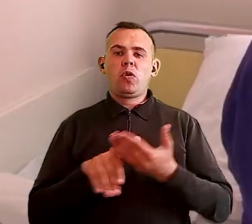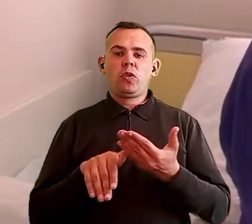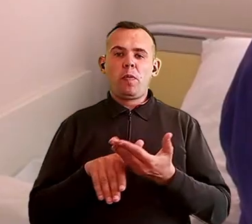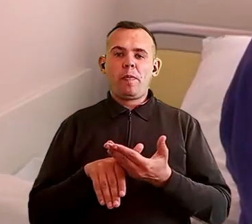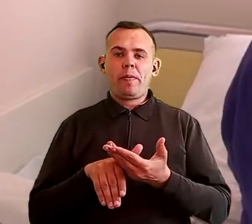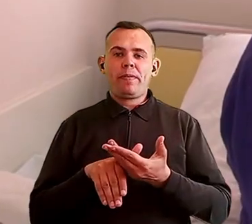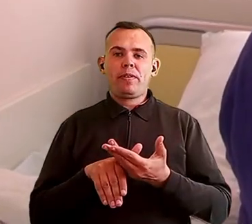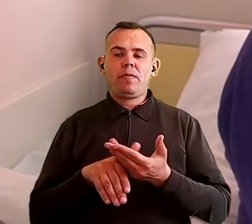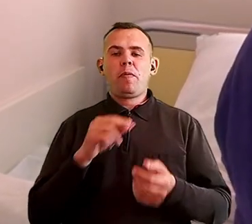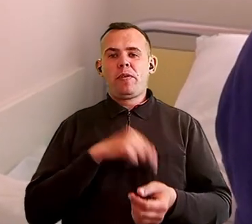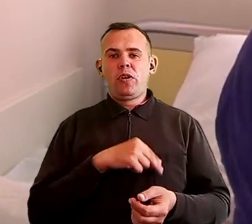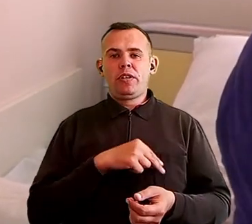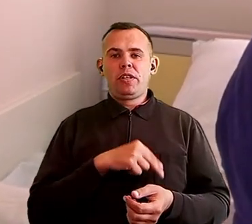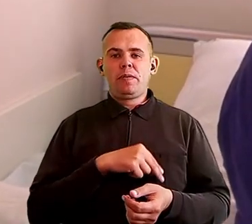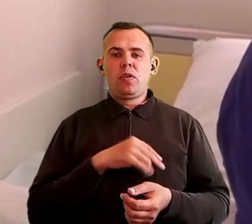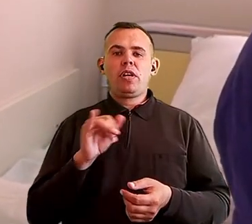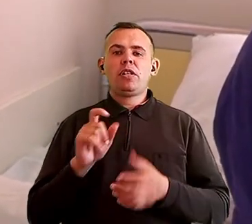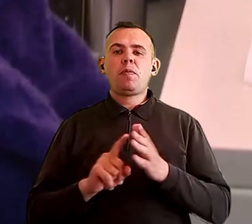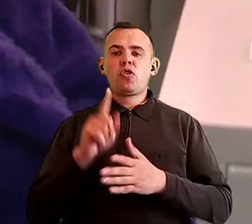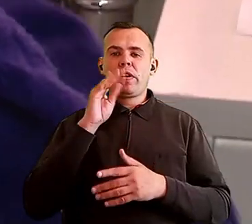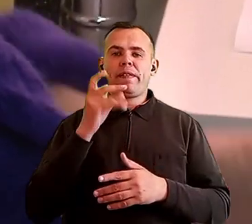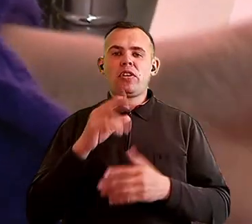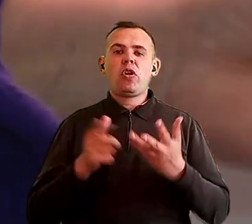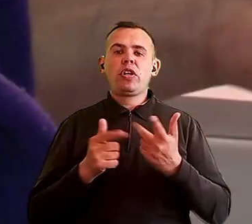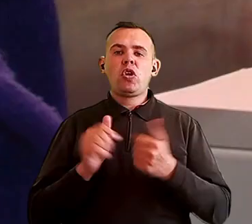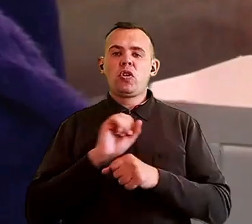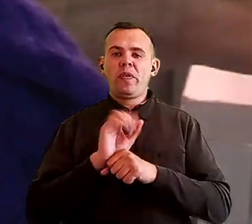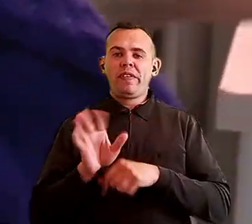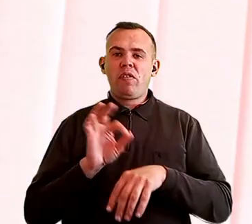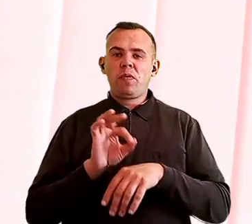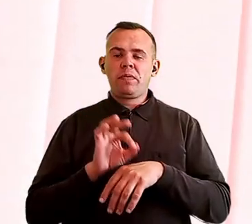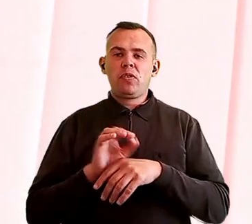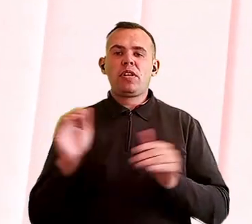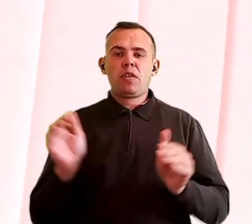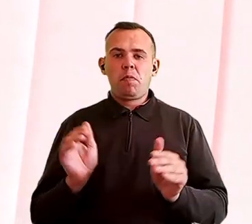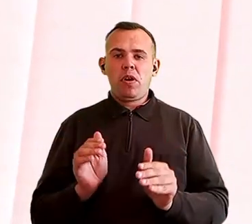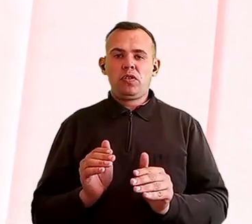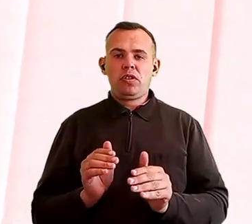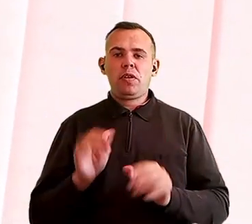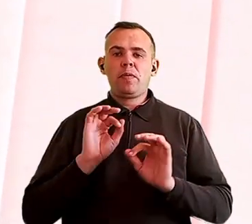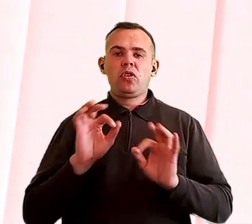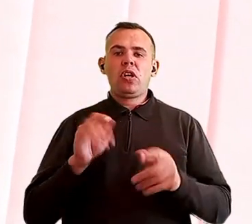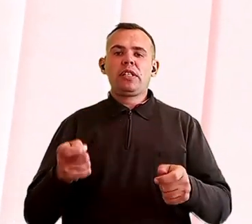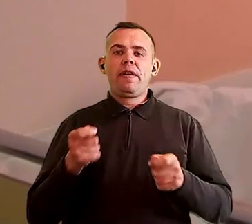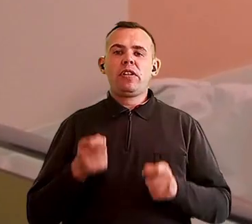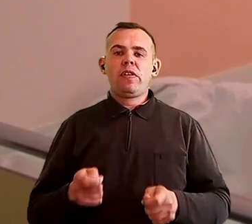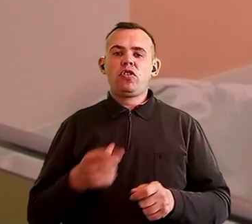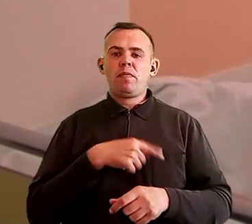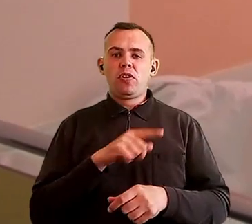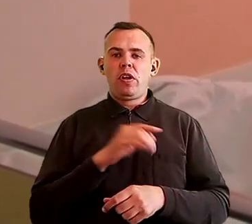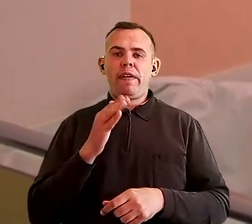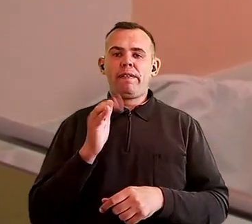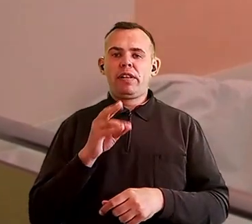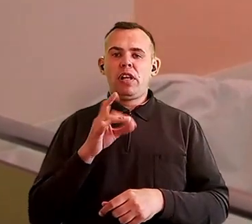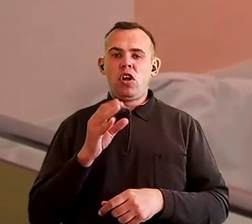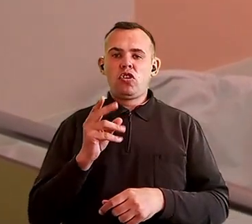Працюємо. І з початку квітня кількість коронавірусних пацієнтів зменшується, пояснює завідувач шпиталю Іван Терещенко. Сотню